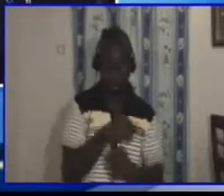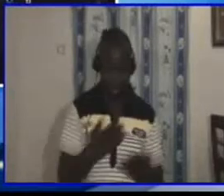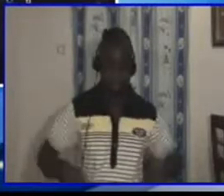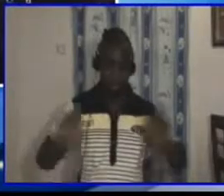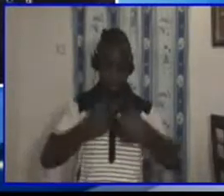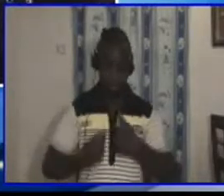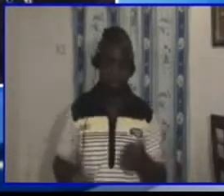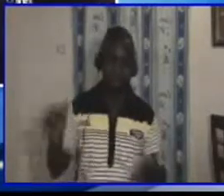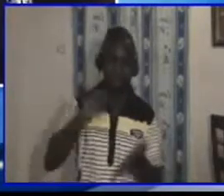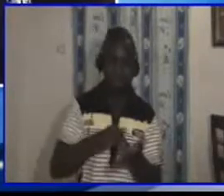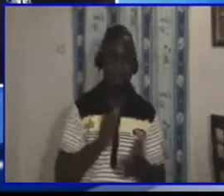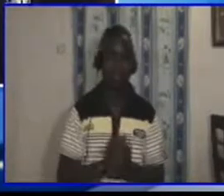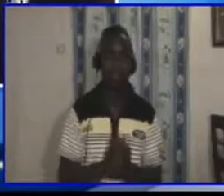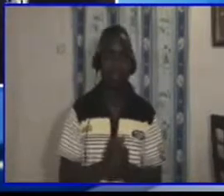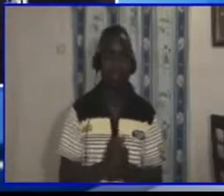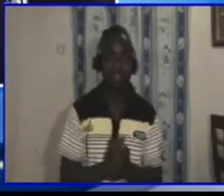il luca